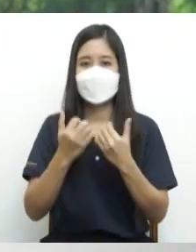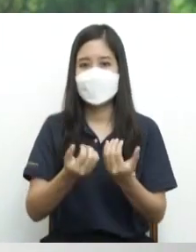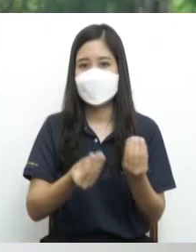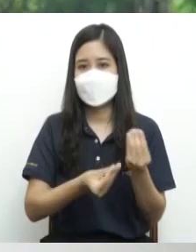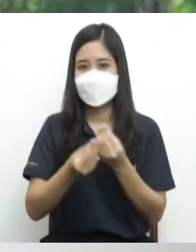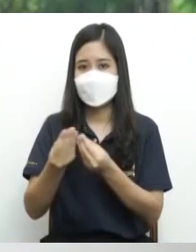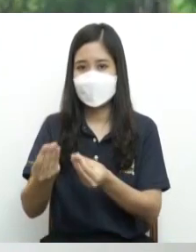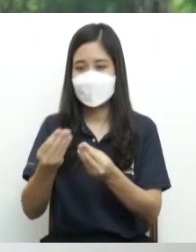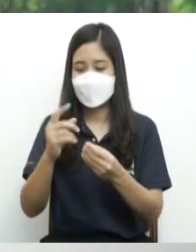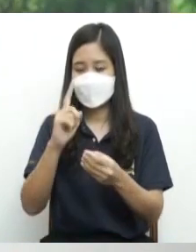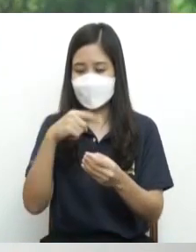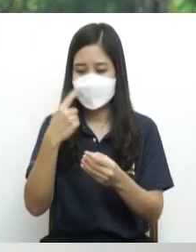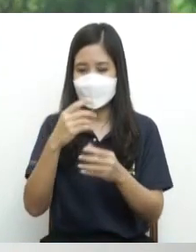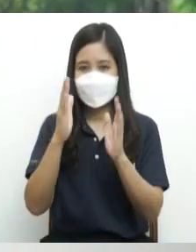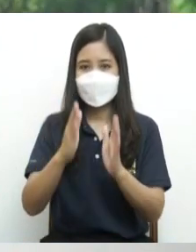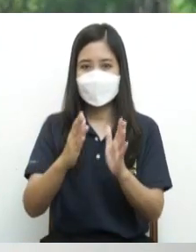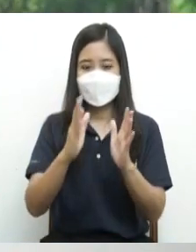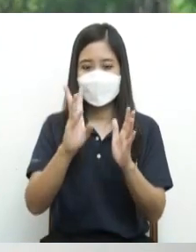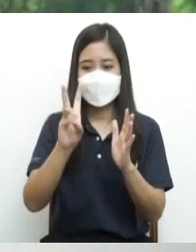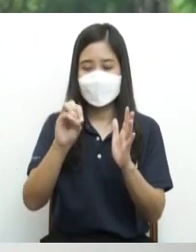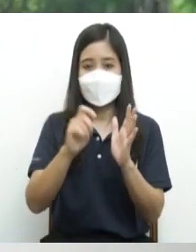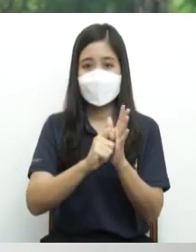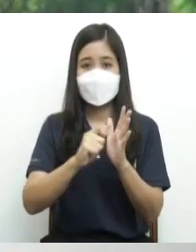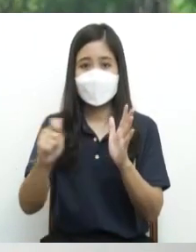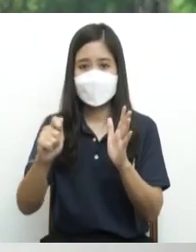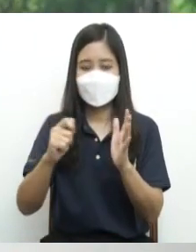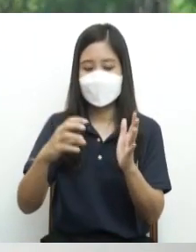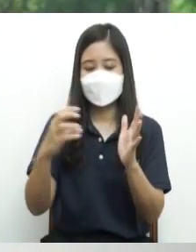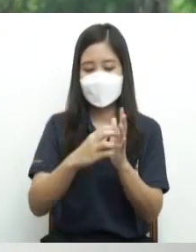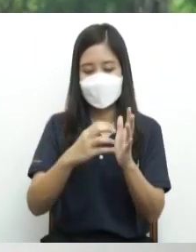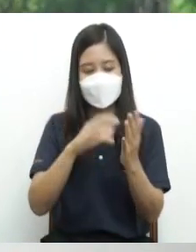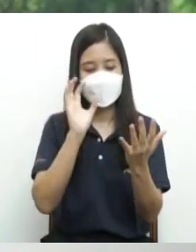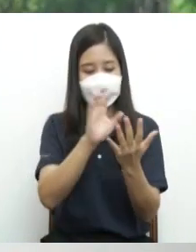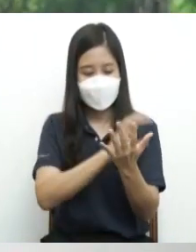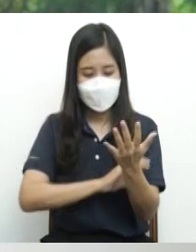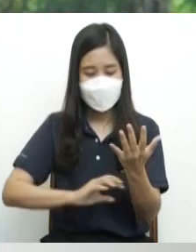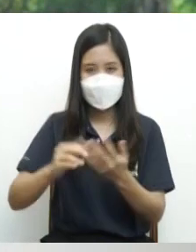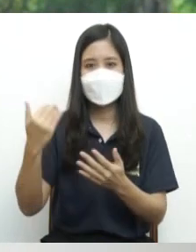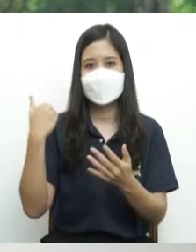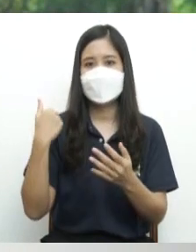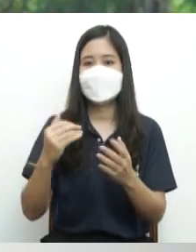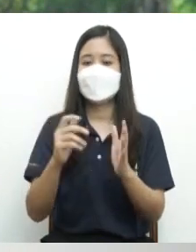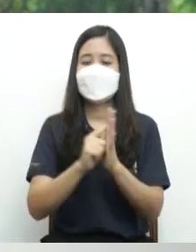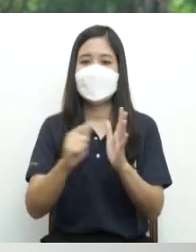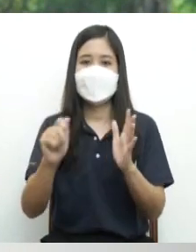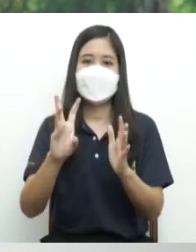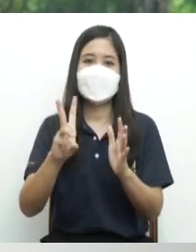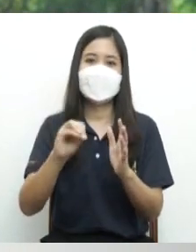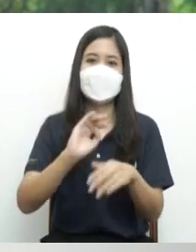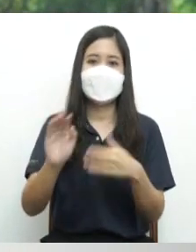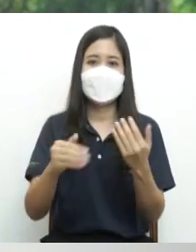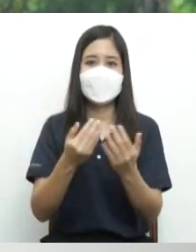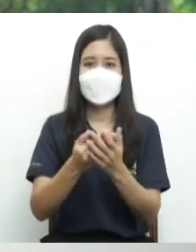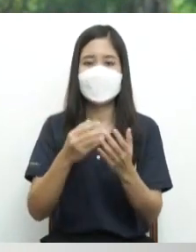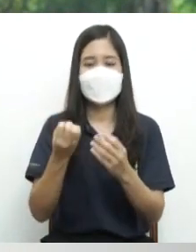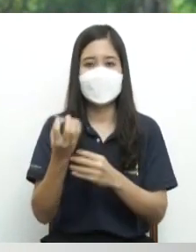านผู้ที่เกษียณอายุราชการทั้งในส่วนกลางแล้วก็ส่วนภูมิภาคค่ะซึ่งในปีนี้นะคะมีผู้ที่เกษียณอายุราชการมากถึง 20,000 กว่าท่านเลยทีเดียวนะ